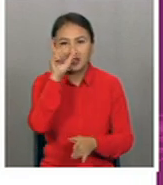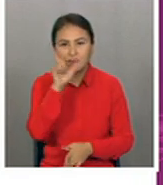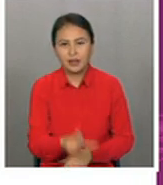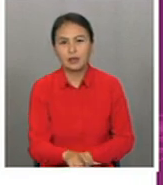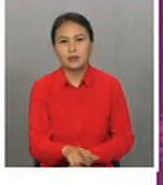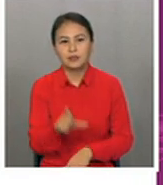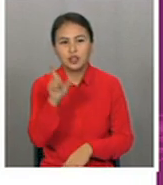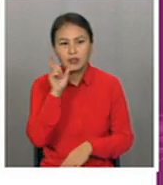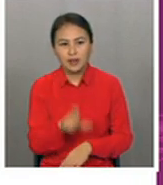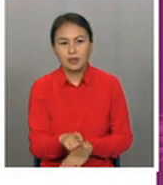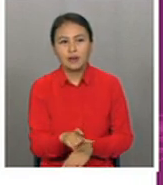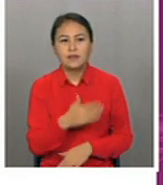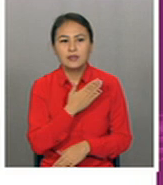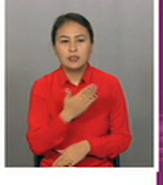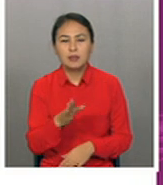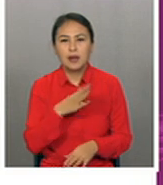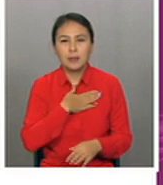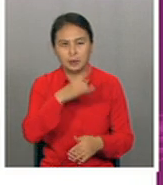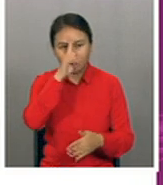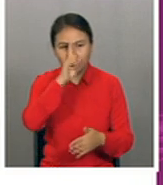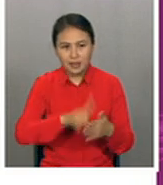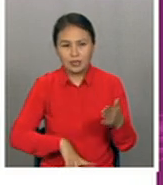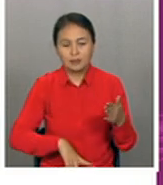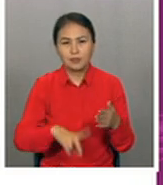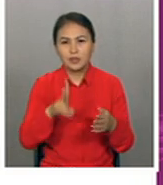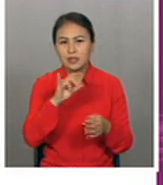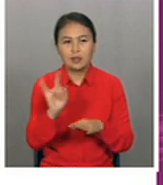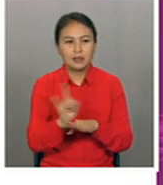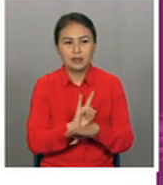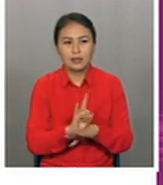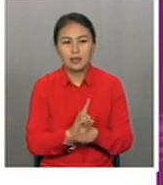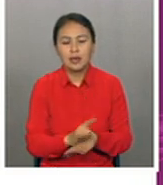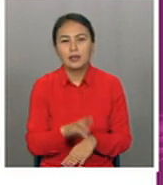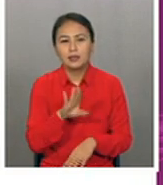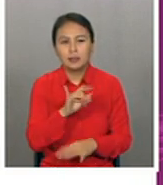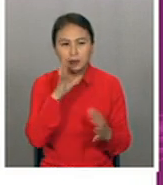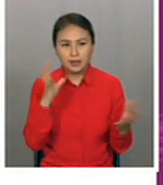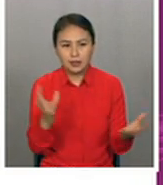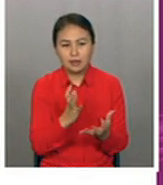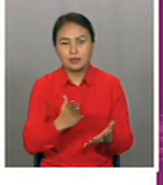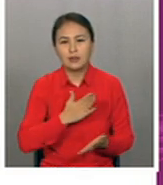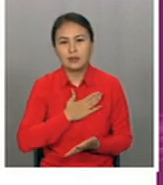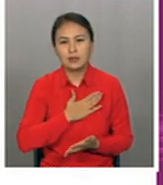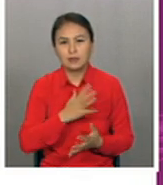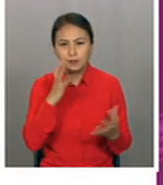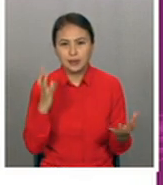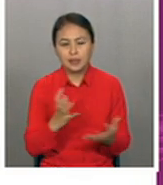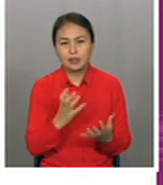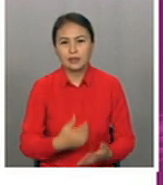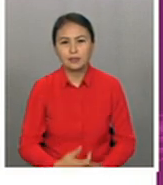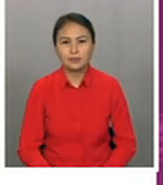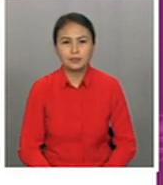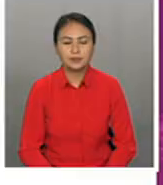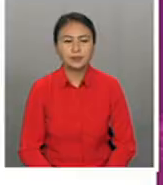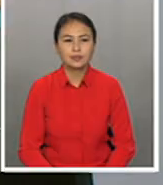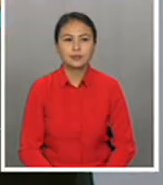человеком, человек. В тебя мы верим, не солги. Ты береги нас,